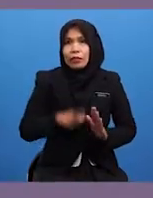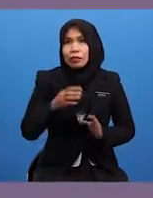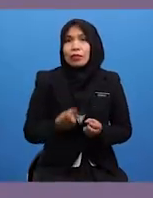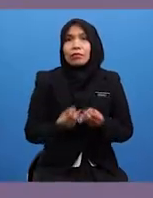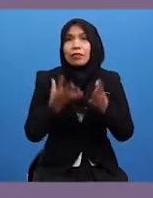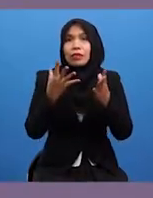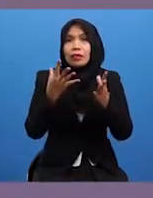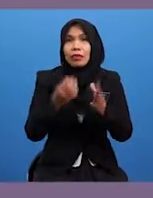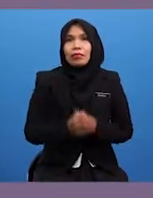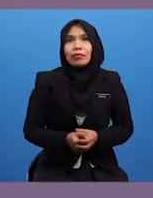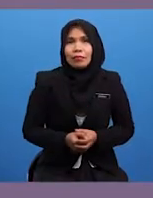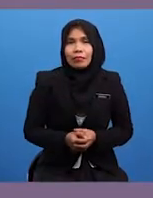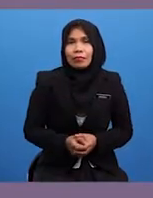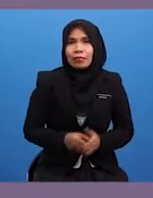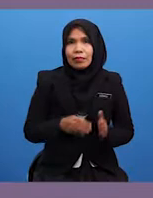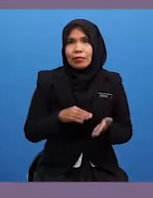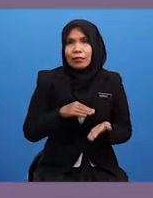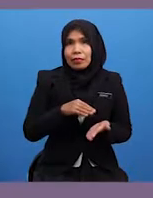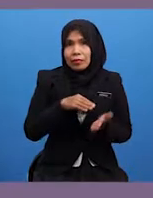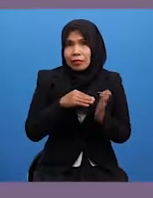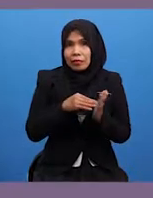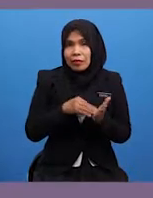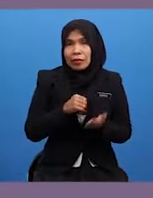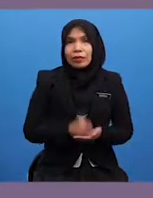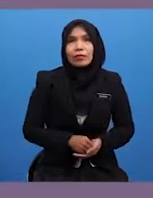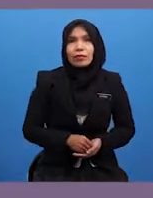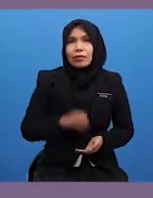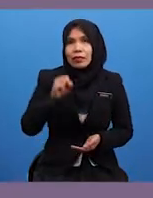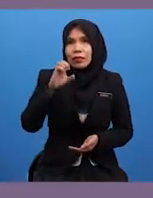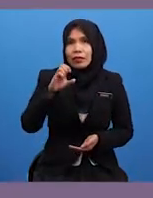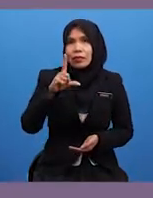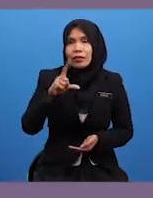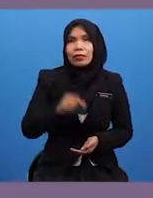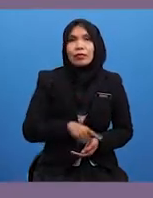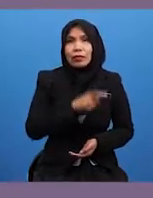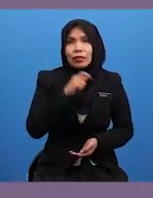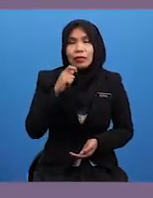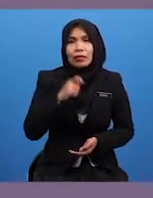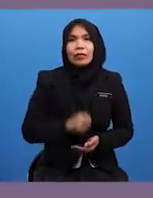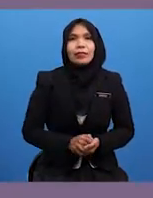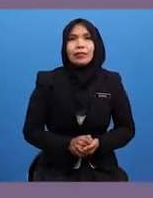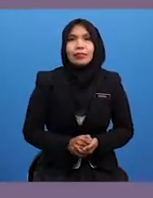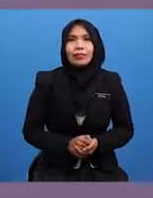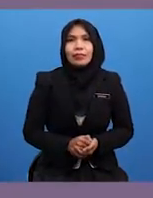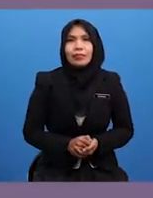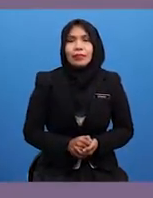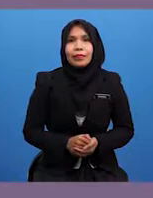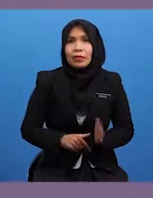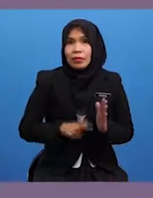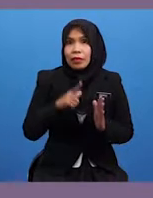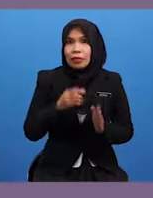kering, maka lebih banyak juga tenaga elektrik yang dibekalkan dan ini